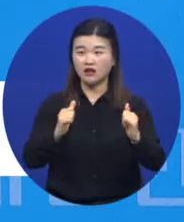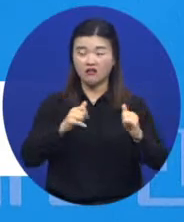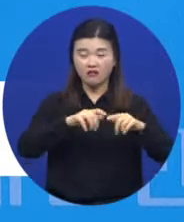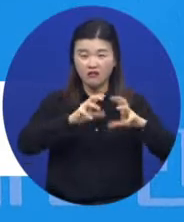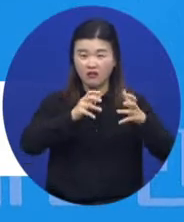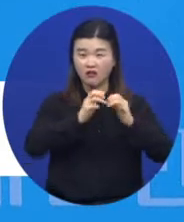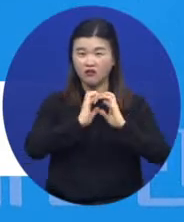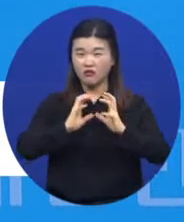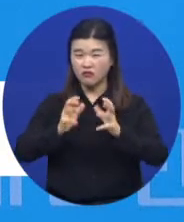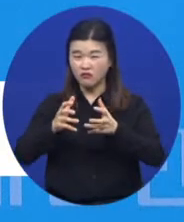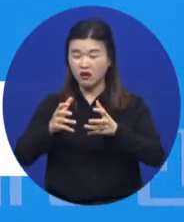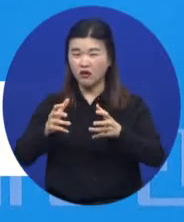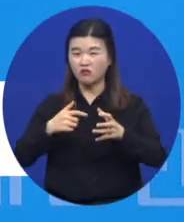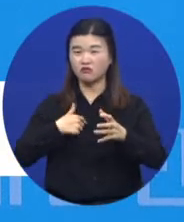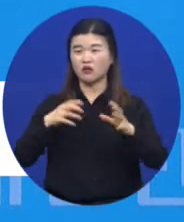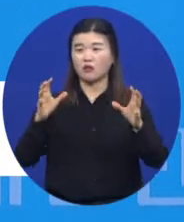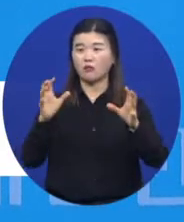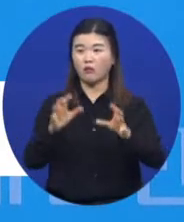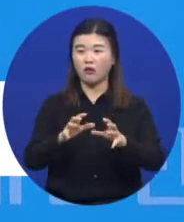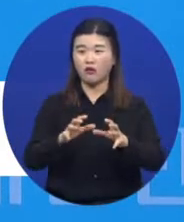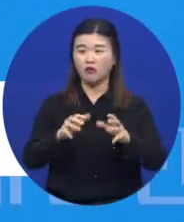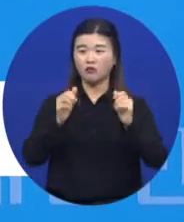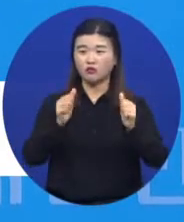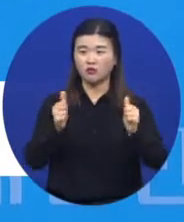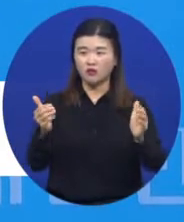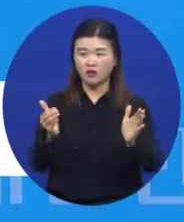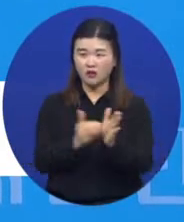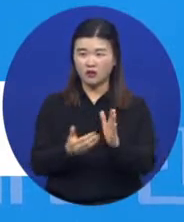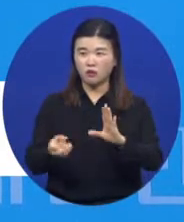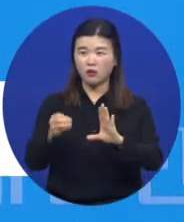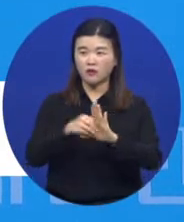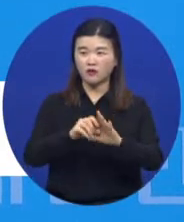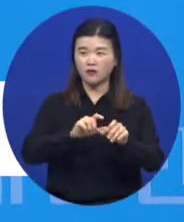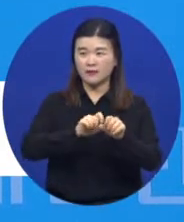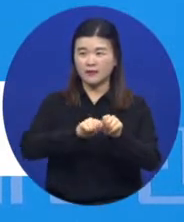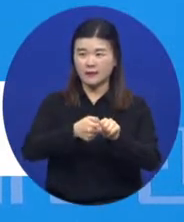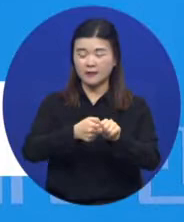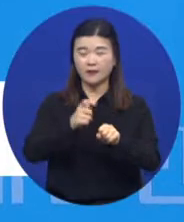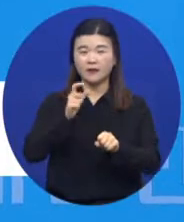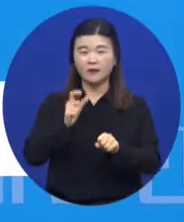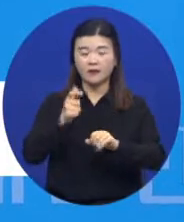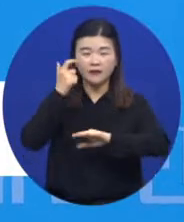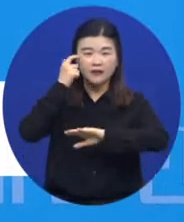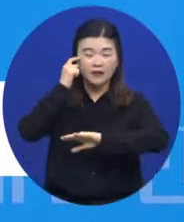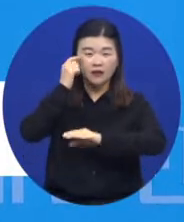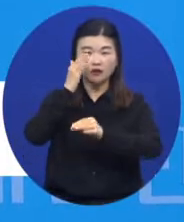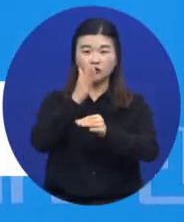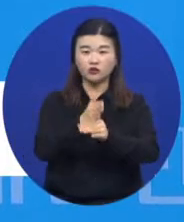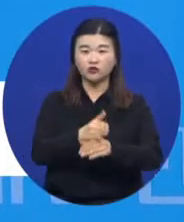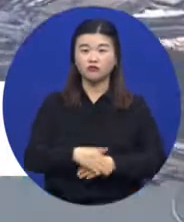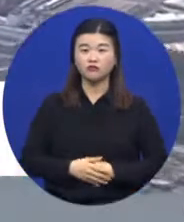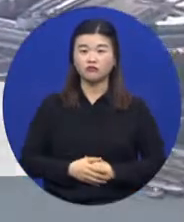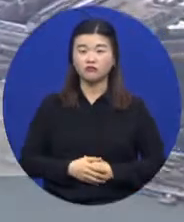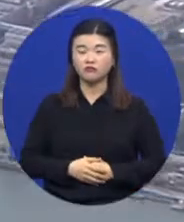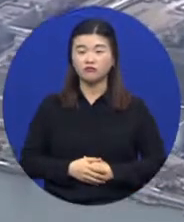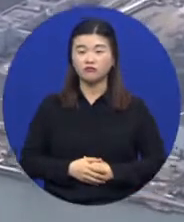양국 국민을 저희들이 모아서 소송하는 것까지 포함해서 저희들은 강력하게 대응할